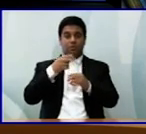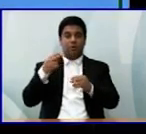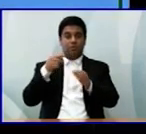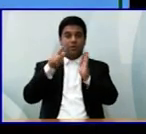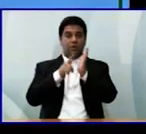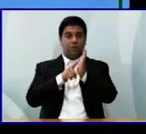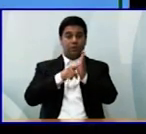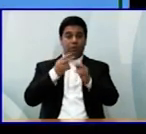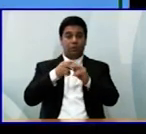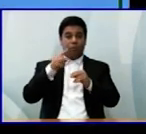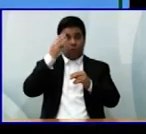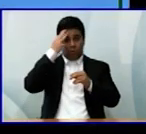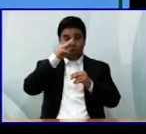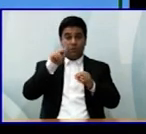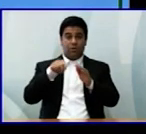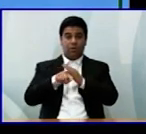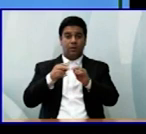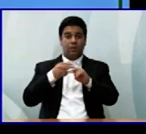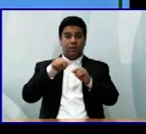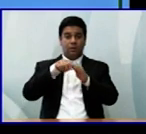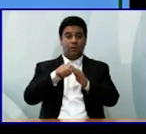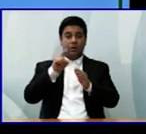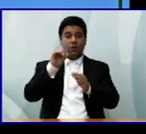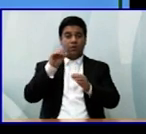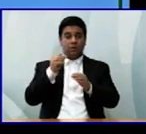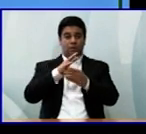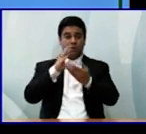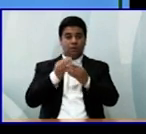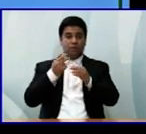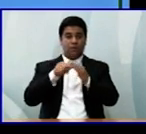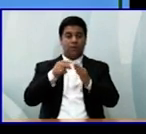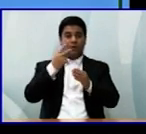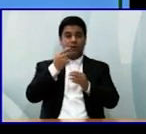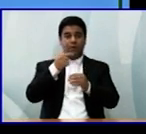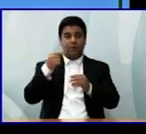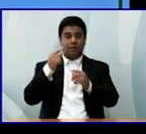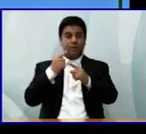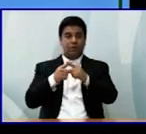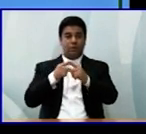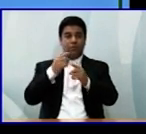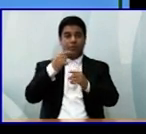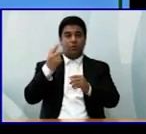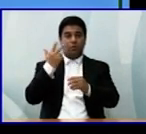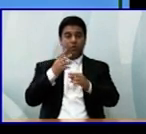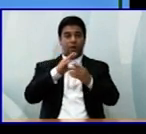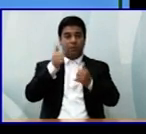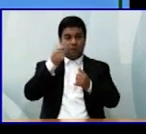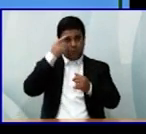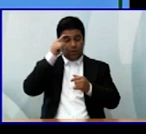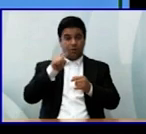turibdi. Modulning xossalaridan foydalanib, 3 minus 2x ning moduli 2x minus 3 ga tengligini